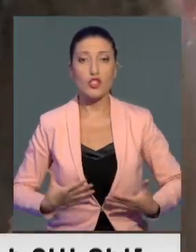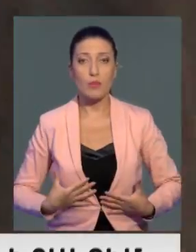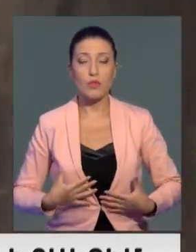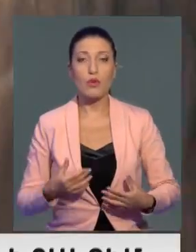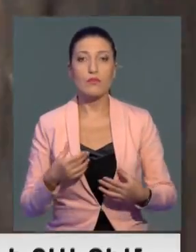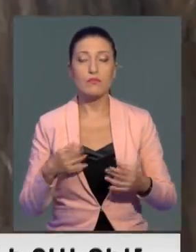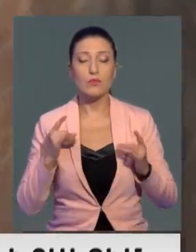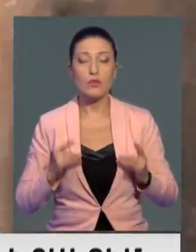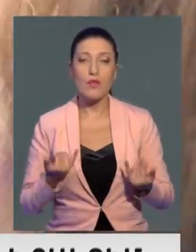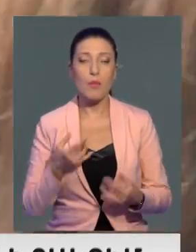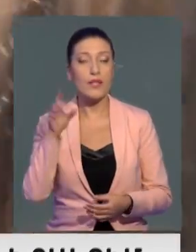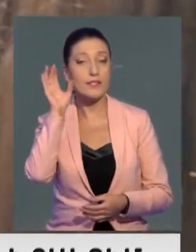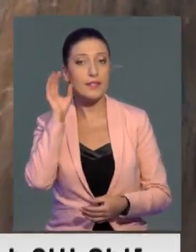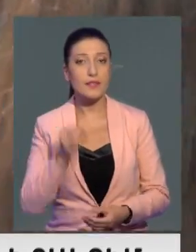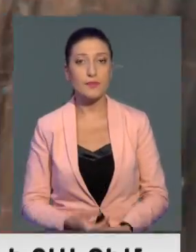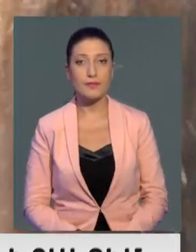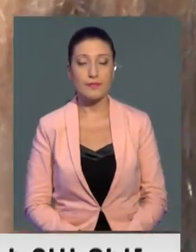նրան։